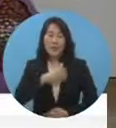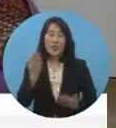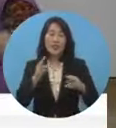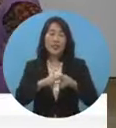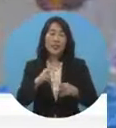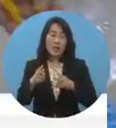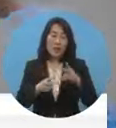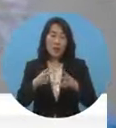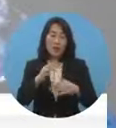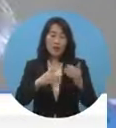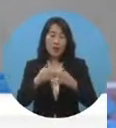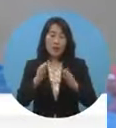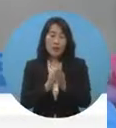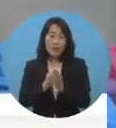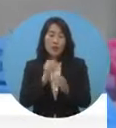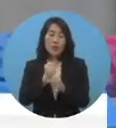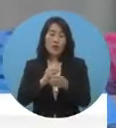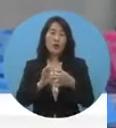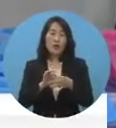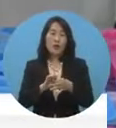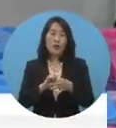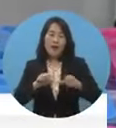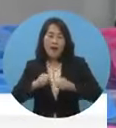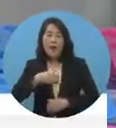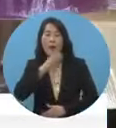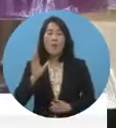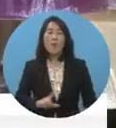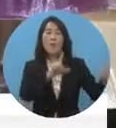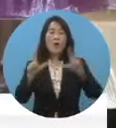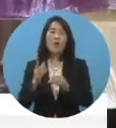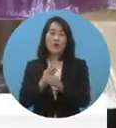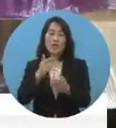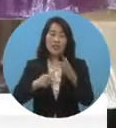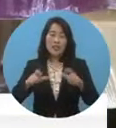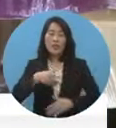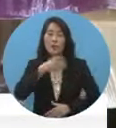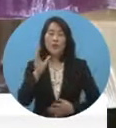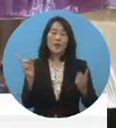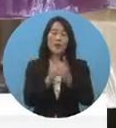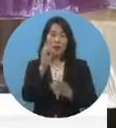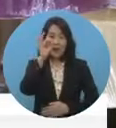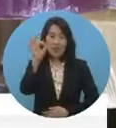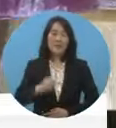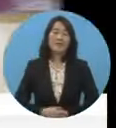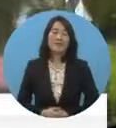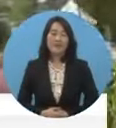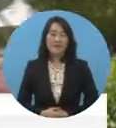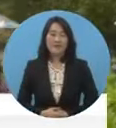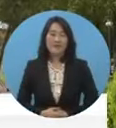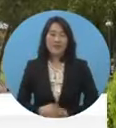노인일자리 사업의 하나인 수지 비누 만들기를 통해 활기찬 노후를 보내는 강진 지역 어르신들을 소개합니다